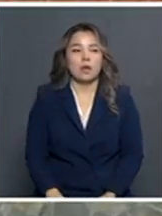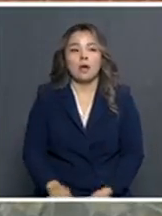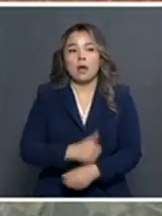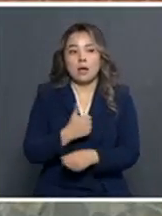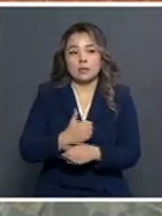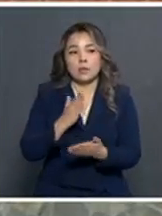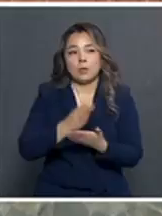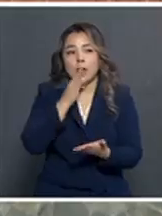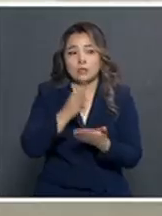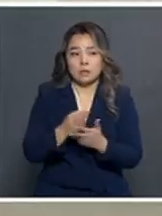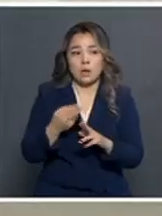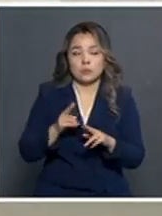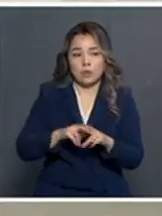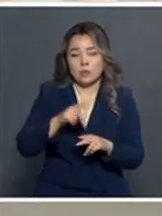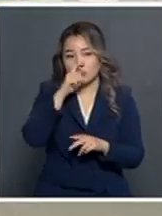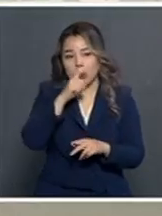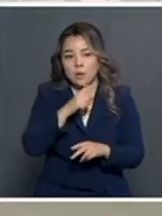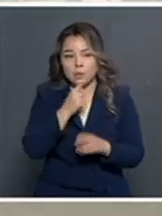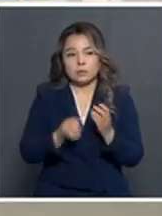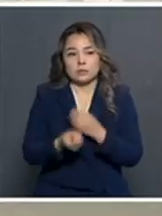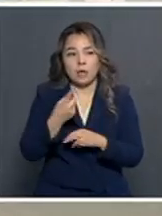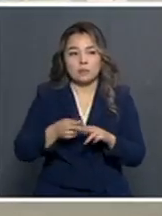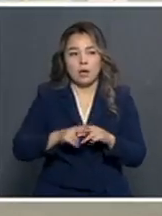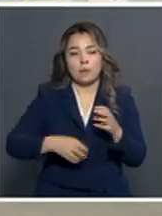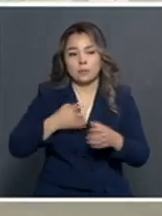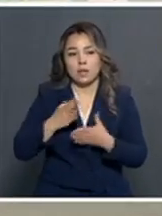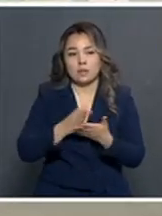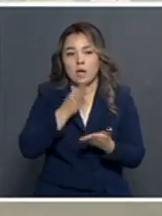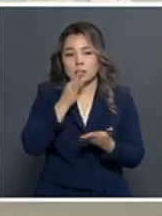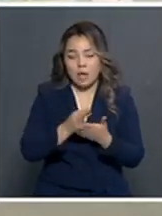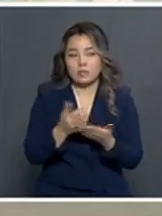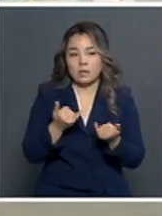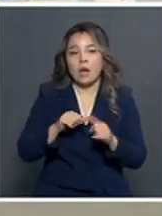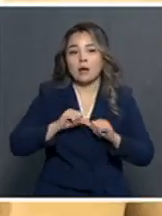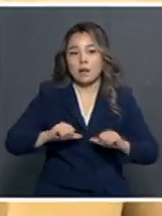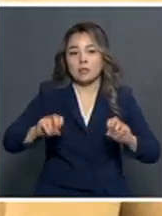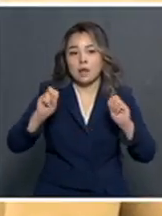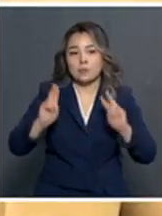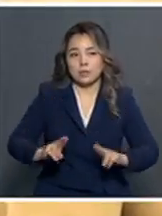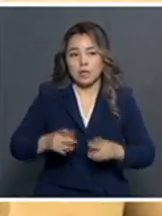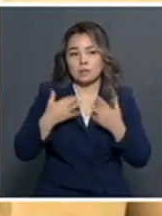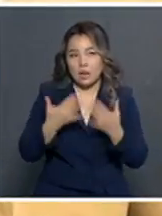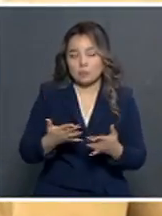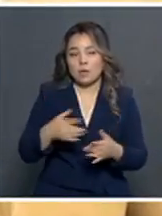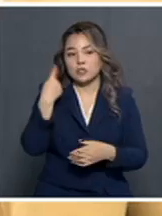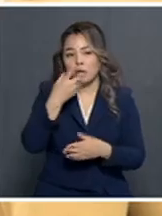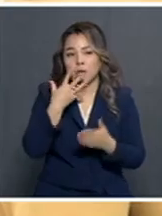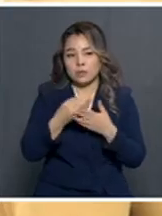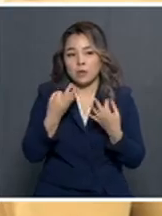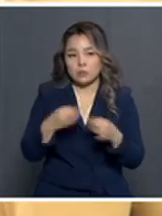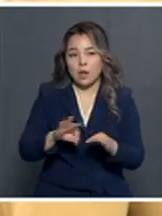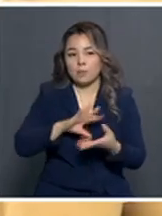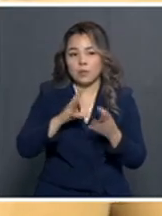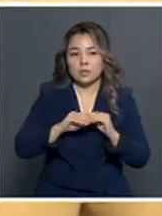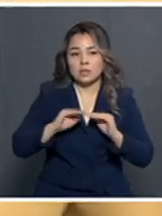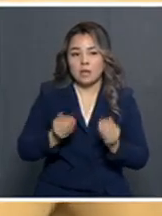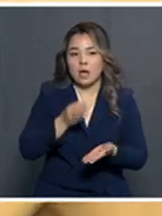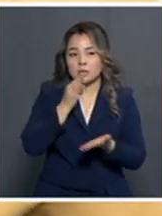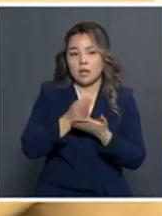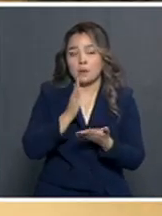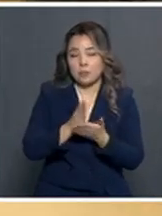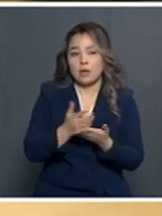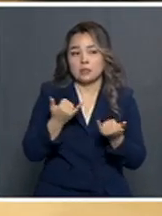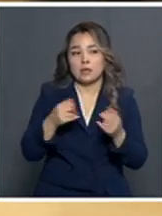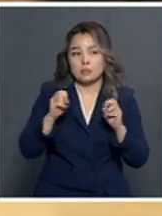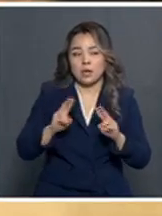Әкімдікті егілер болса, бұл түсінбестіктен туған алаңдаушылық деп отыр. Карантин талабына сәйкес жеке көліктерге рұқсат беру ғана барынша шектелген.